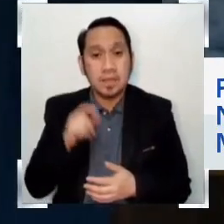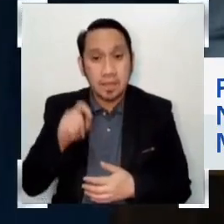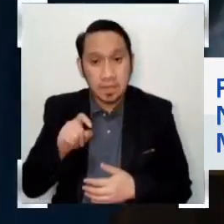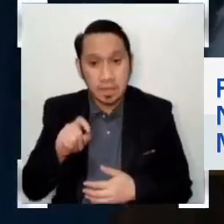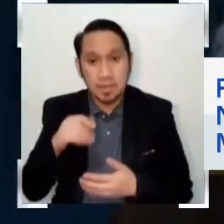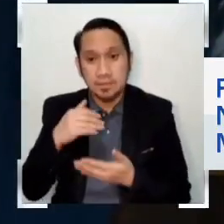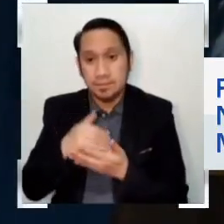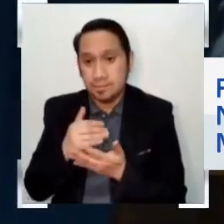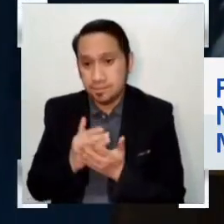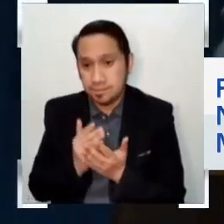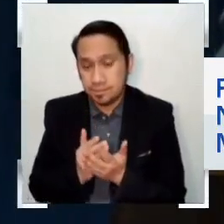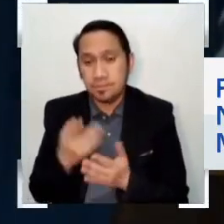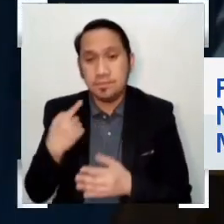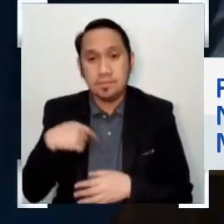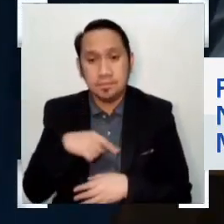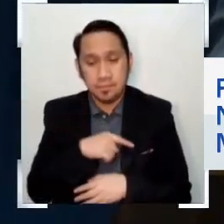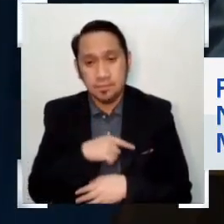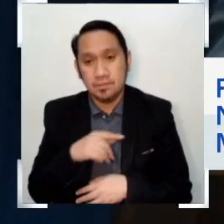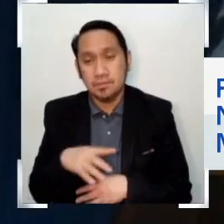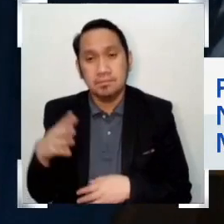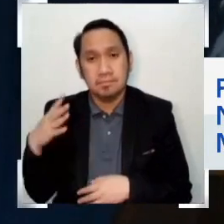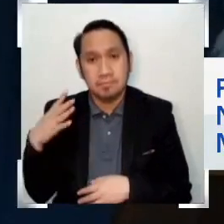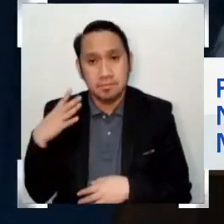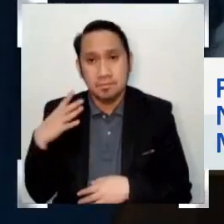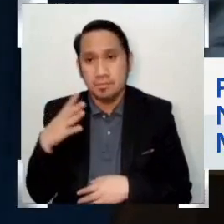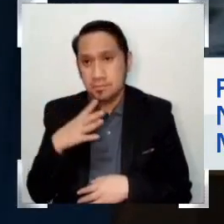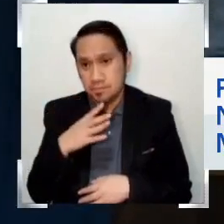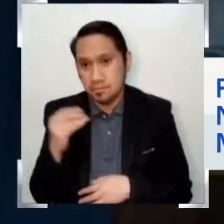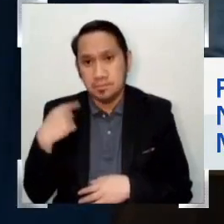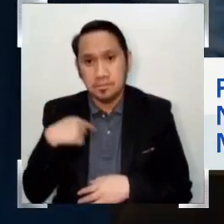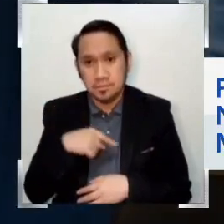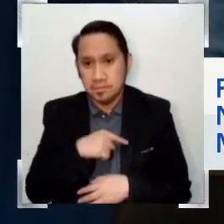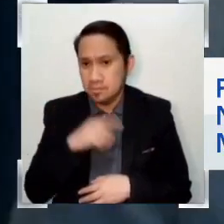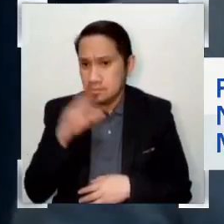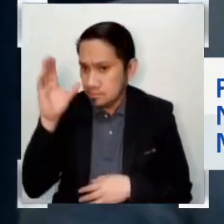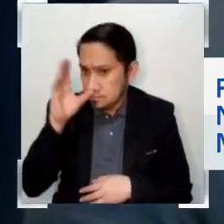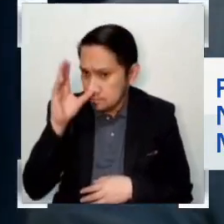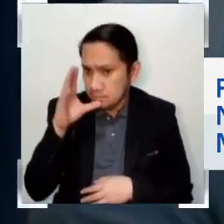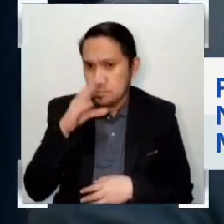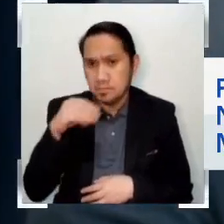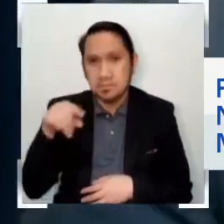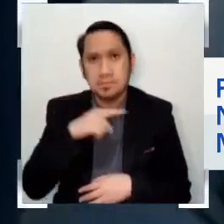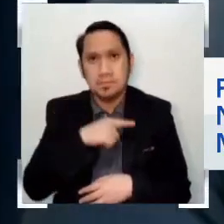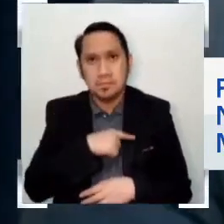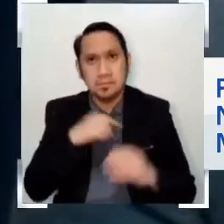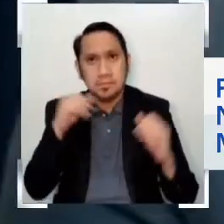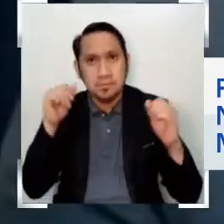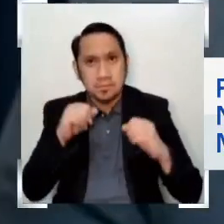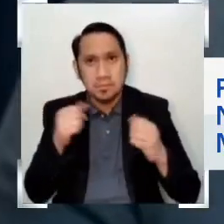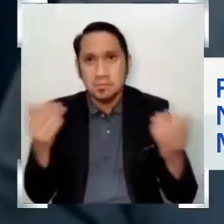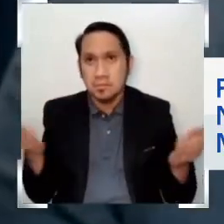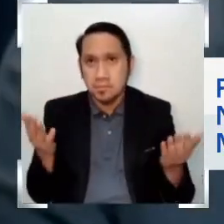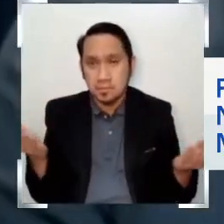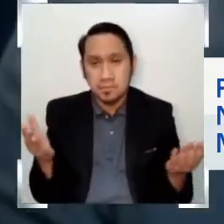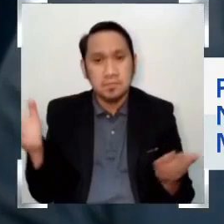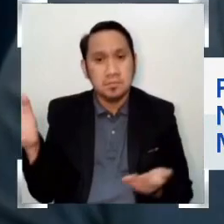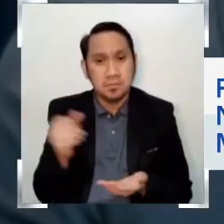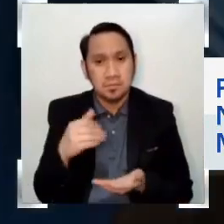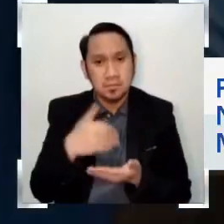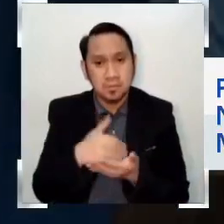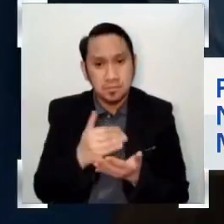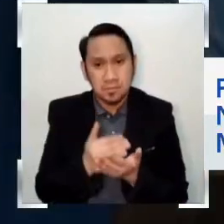tayo nag-a-agree doon. And kumanap ng pondo, lahat tayo nag-a-agree din doon. Saan manggagaling ang pondo? Ano ba talaga yung